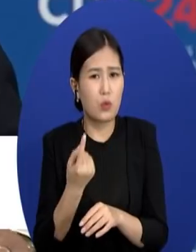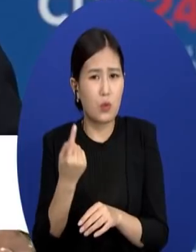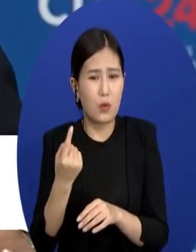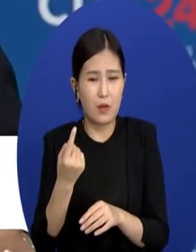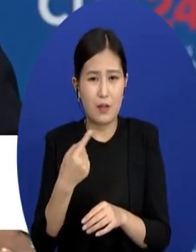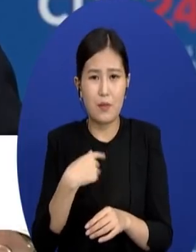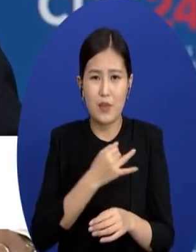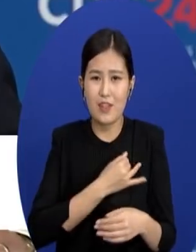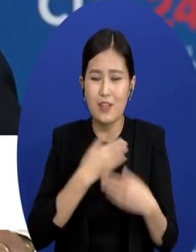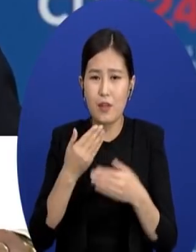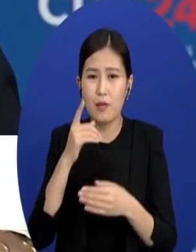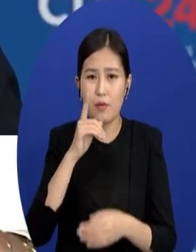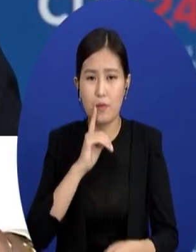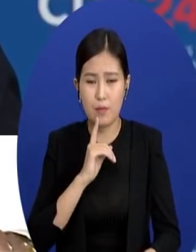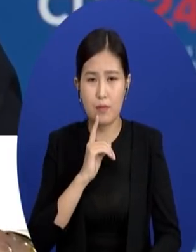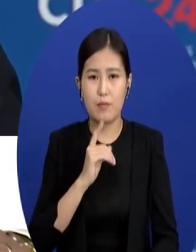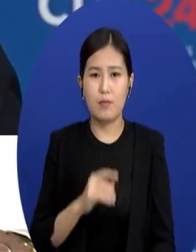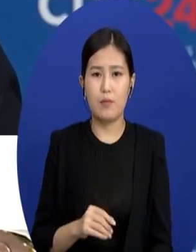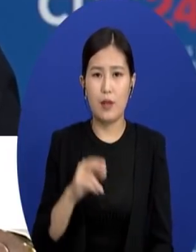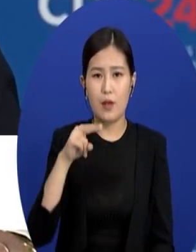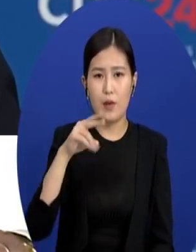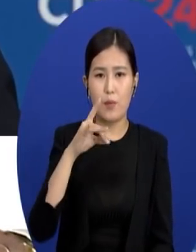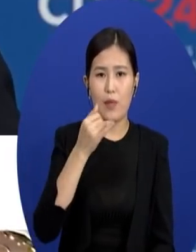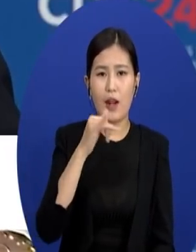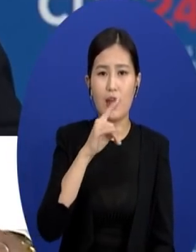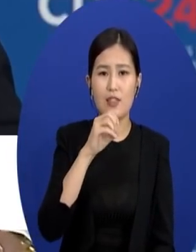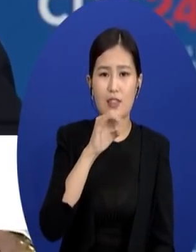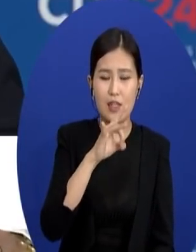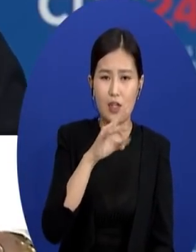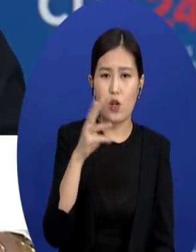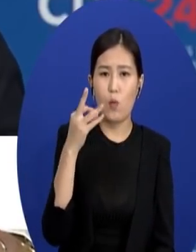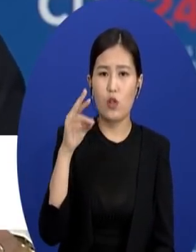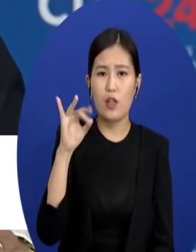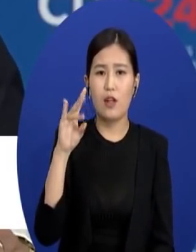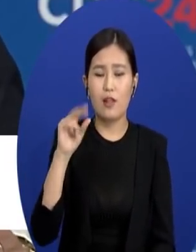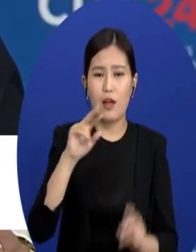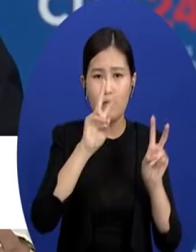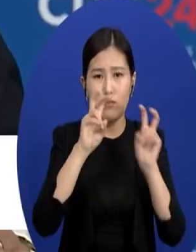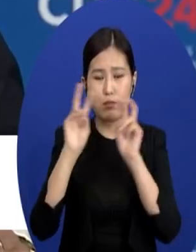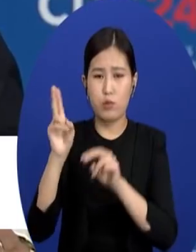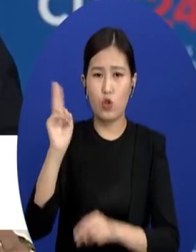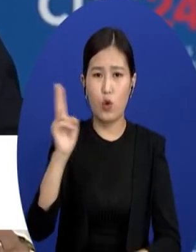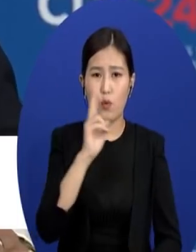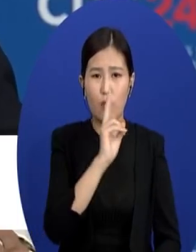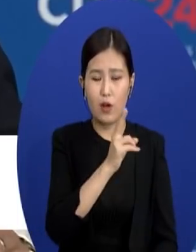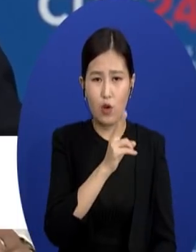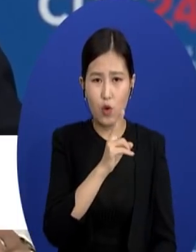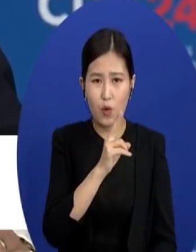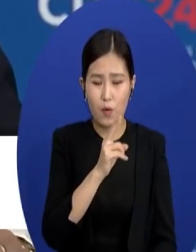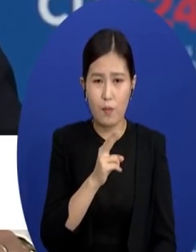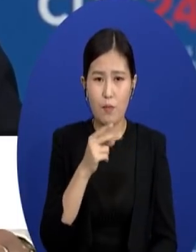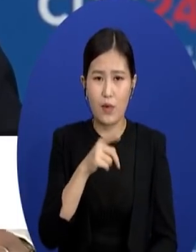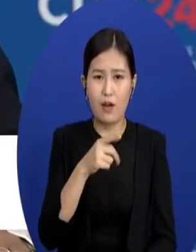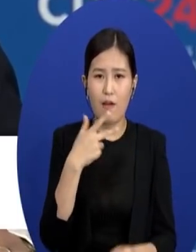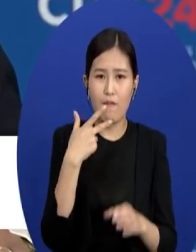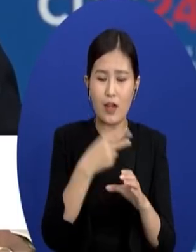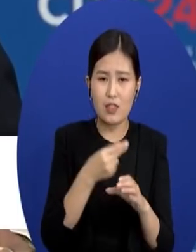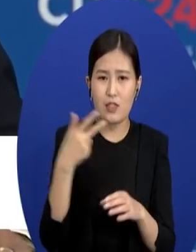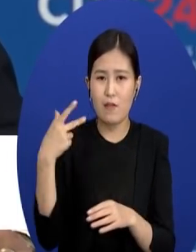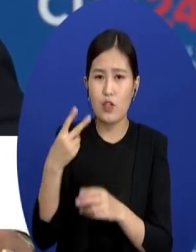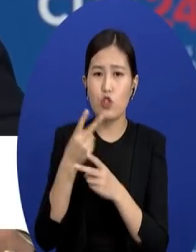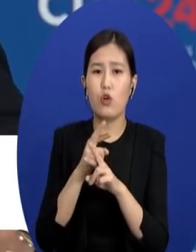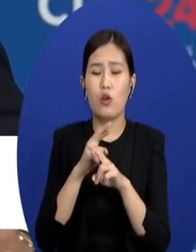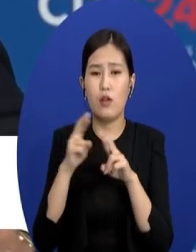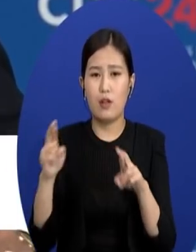Америкийн нэгдсэн улсын Pfizer, Moderna гэсэн хоёр компани өөрсдийн гаргаа авсан коронавирусны эсрэг вакциныг нийтэд хэрэглэх